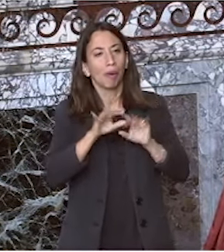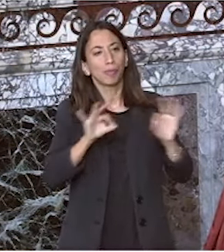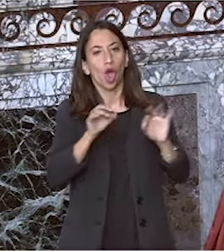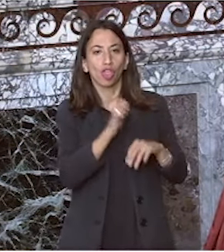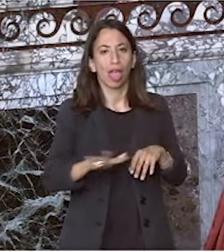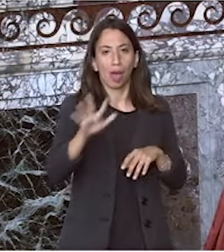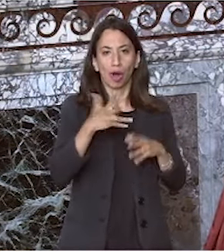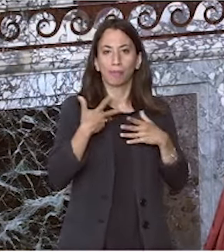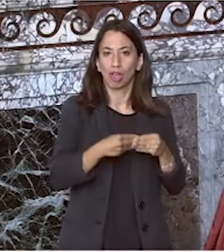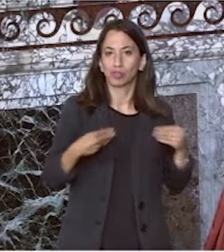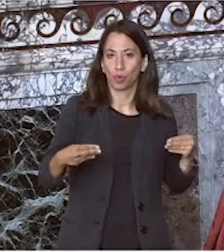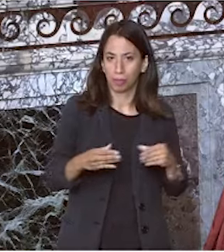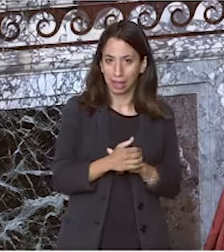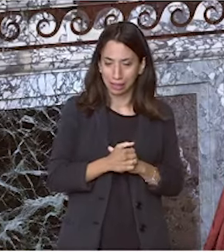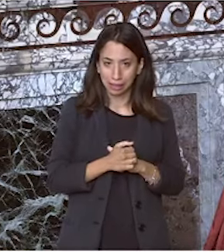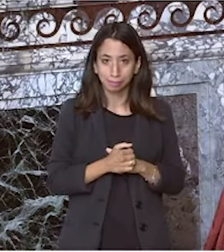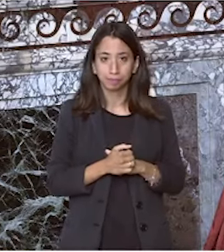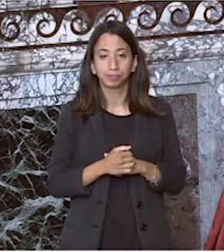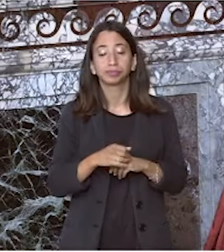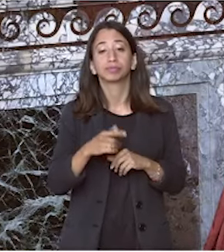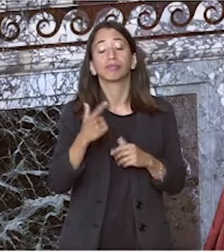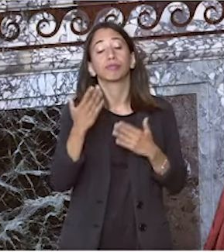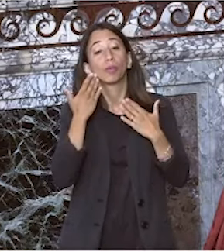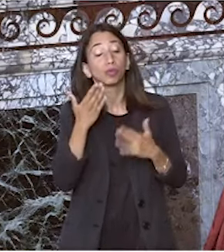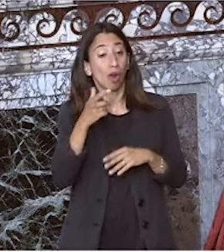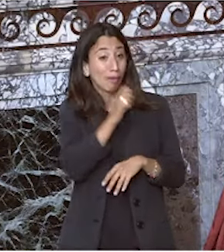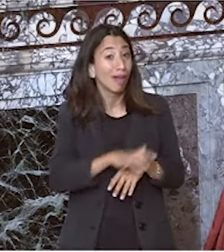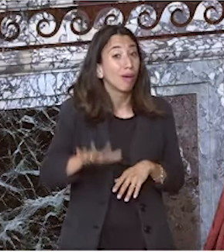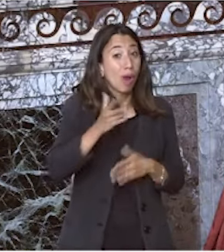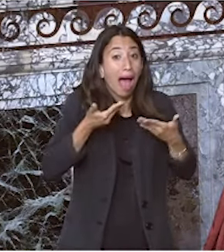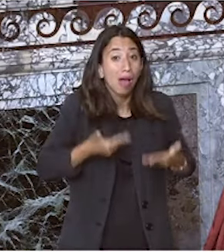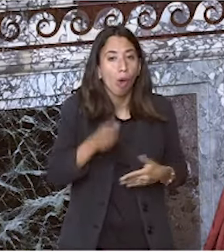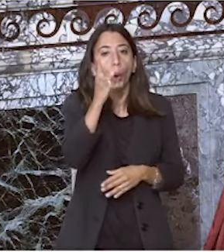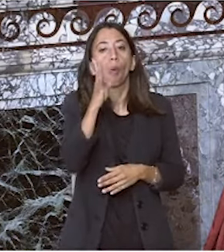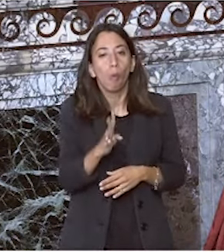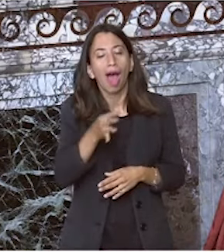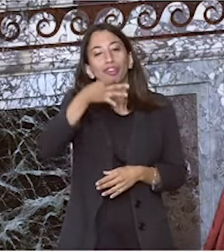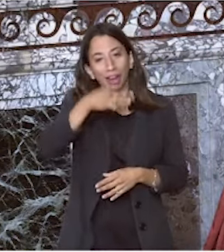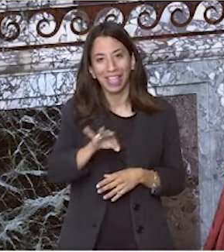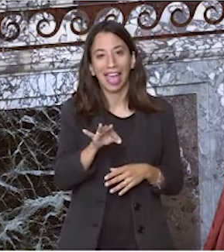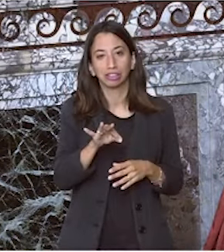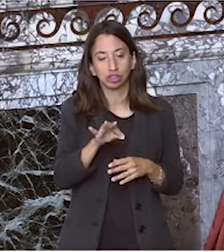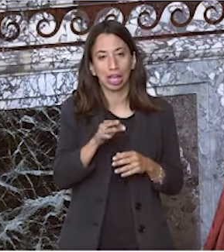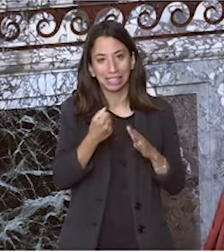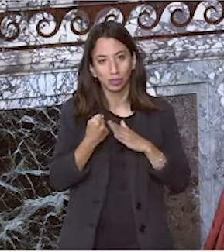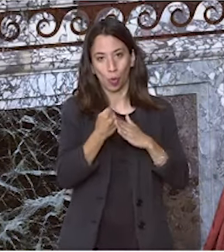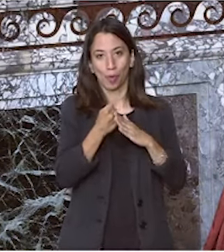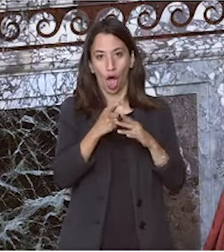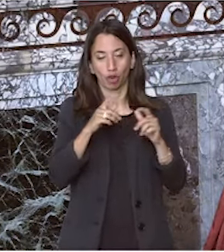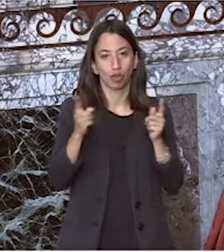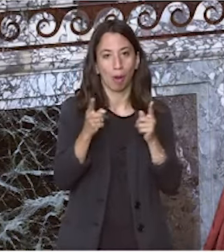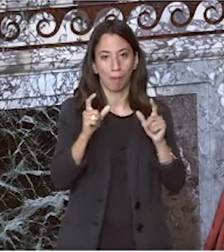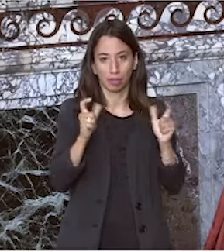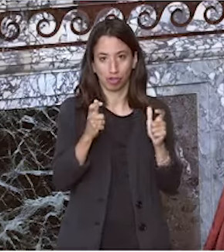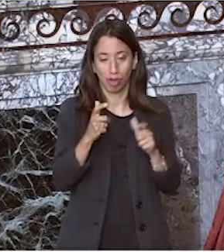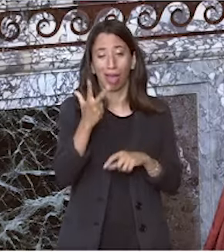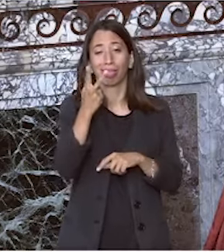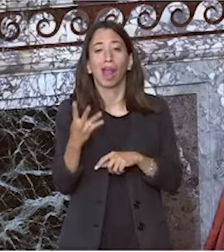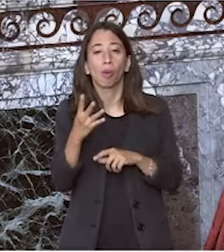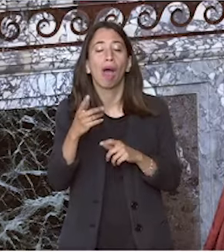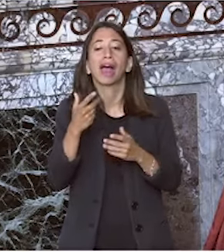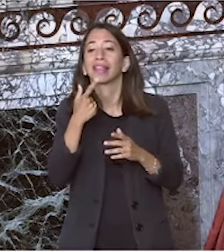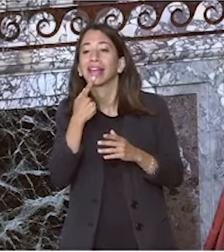dell'euro, solo un quarto degli shock locali vengano assorbiti attraverso i canali bancario e finanziario, contro tre quarti negli